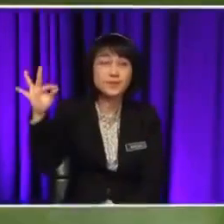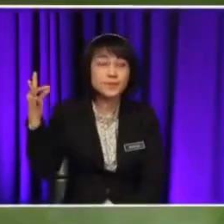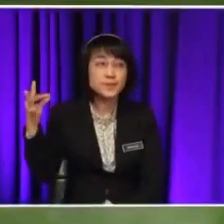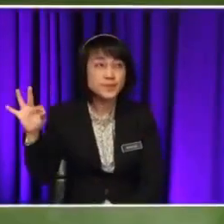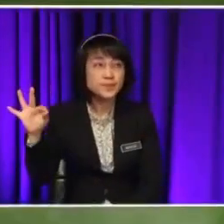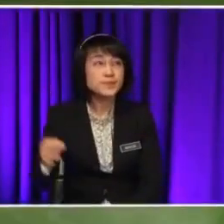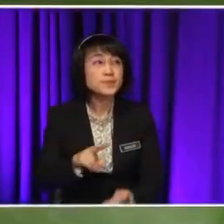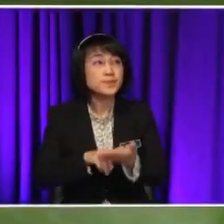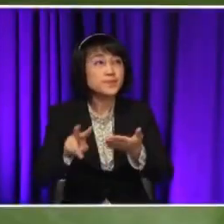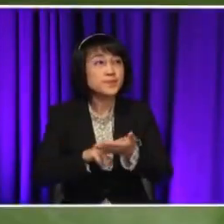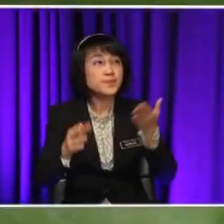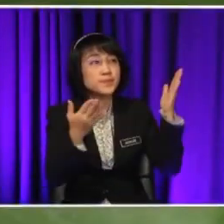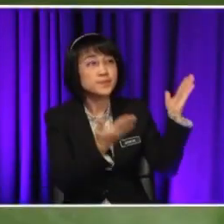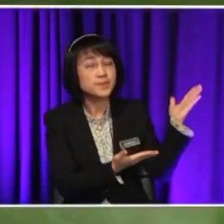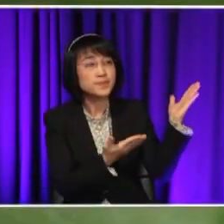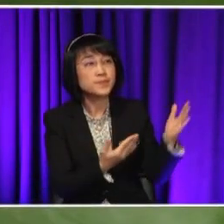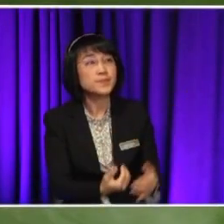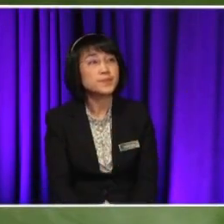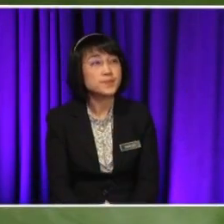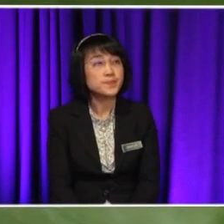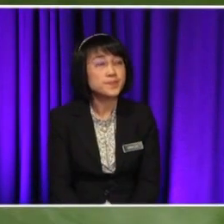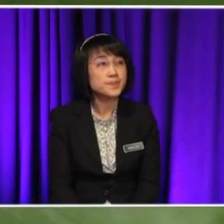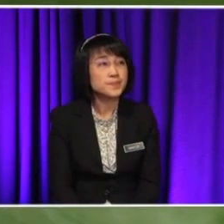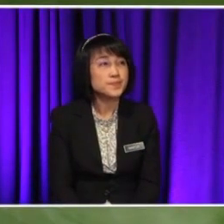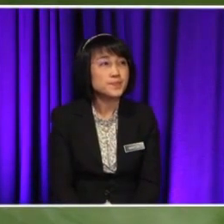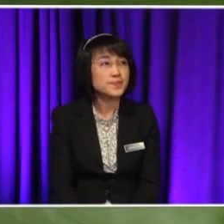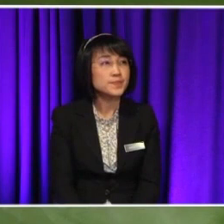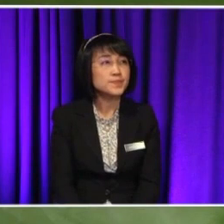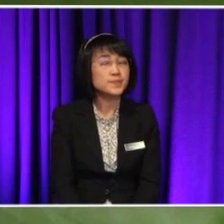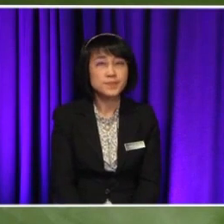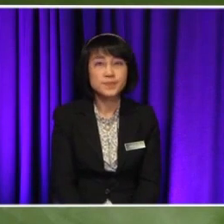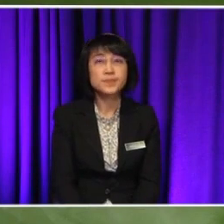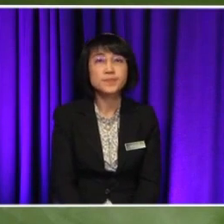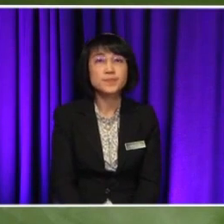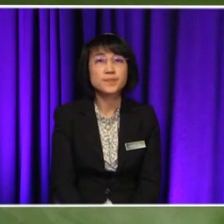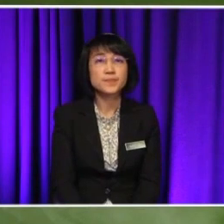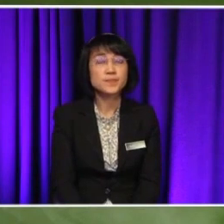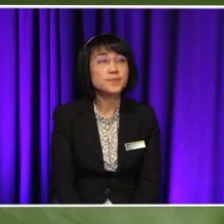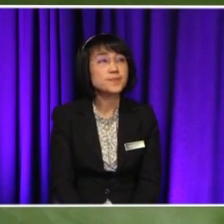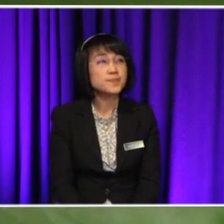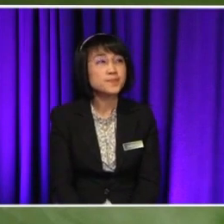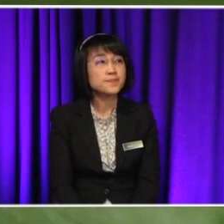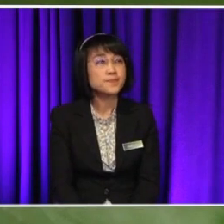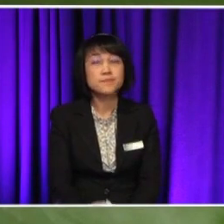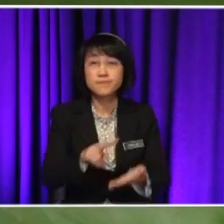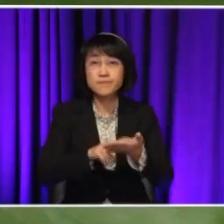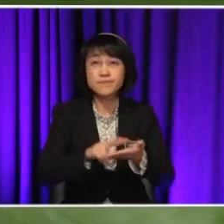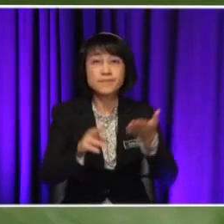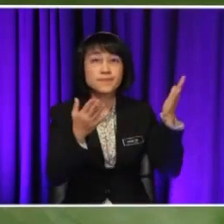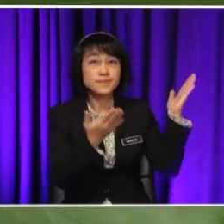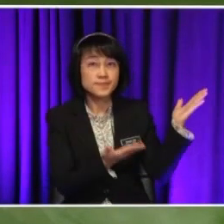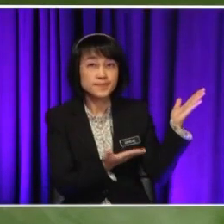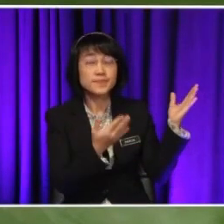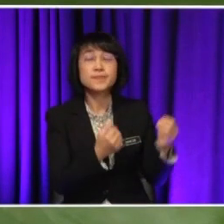yang dimaksudkan dengan proses thumbnail sketch ataupun kita panggil sebagai lakaran kenet semasa proses